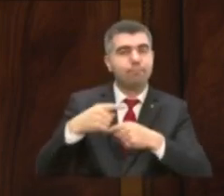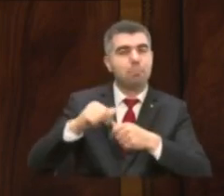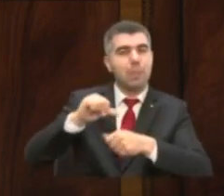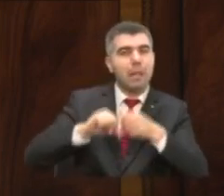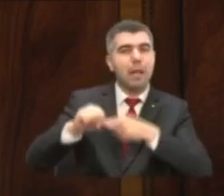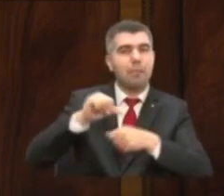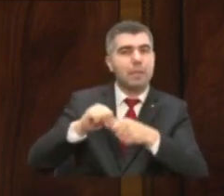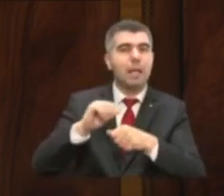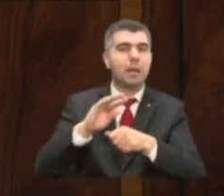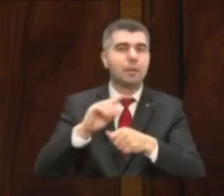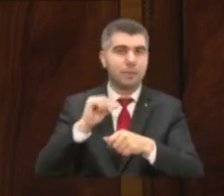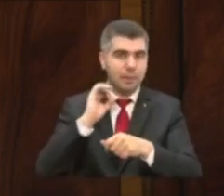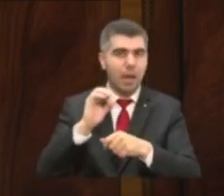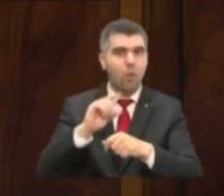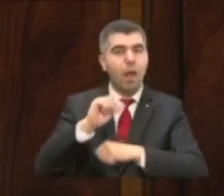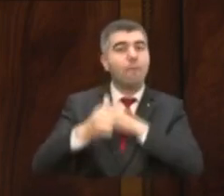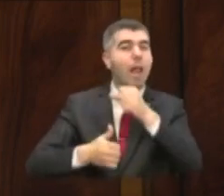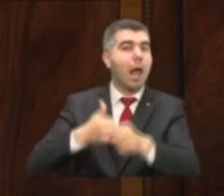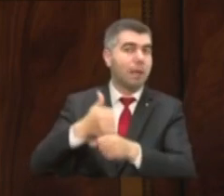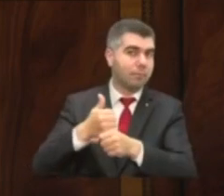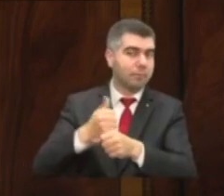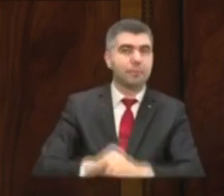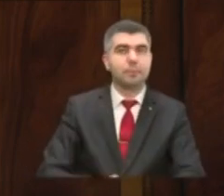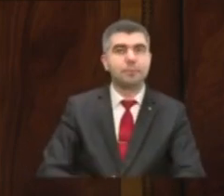طيب بالنسبة لنا احنا